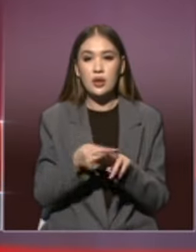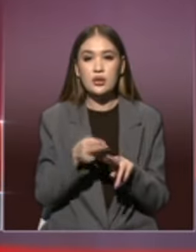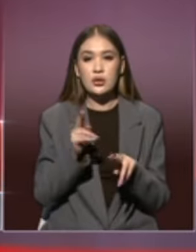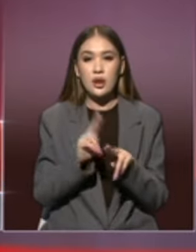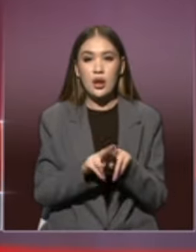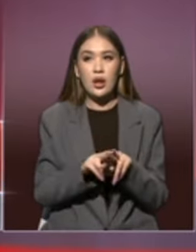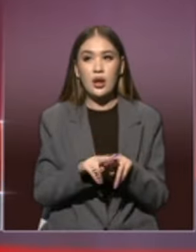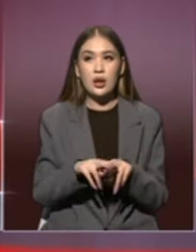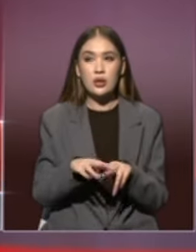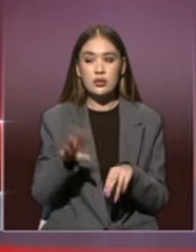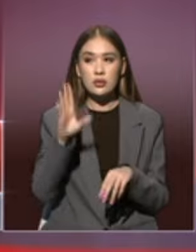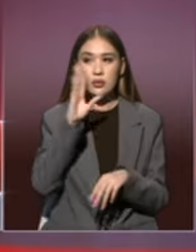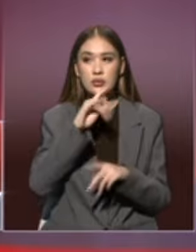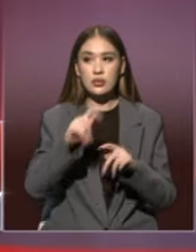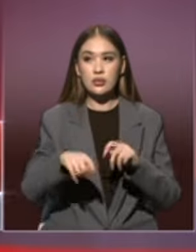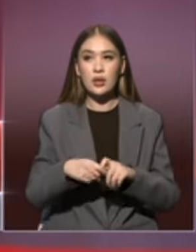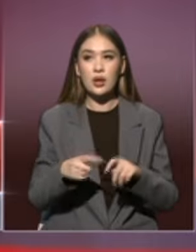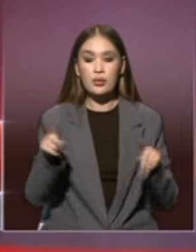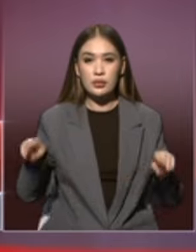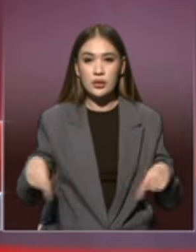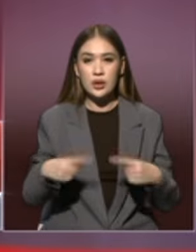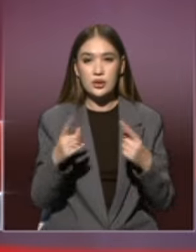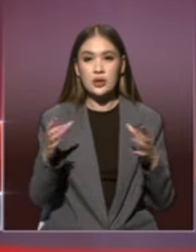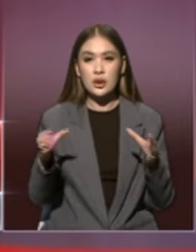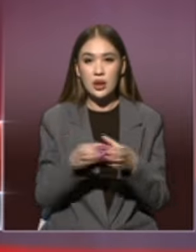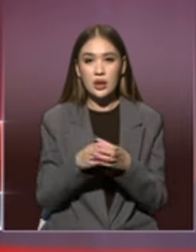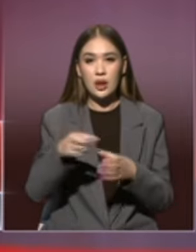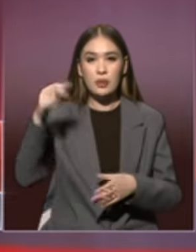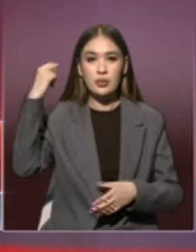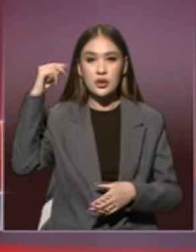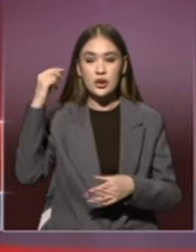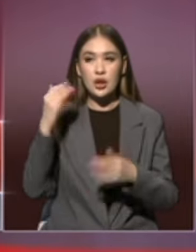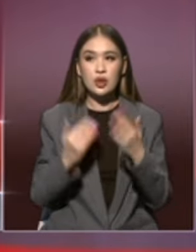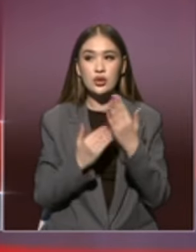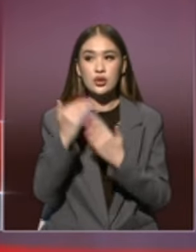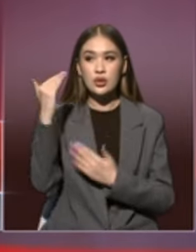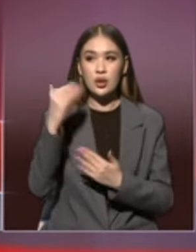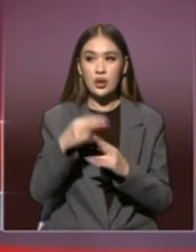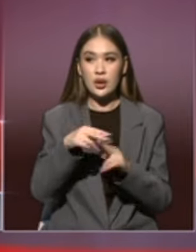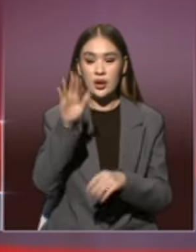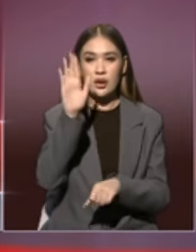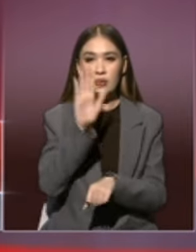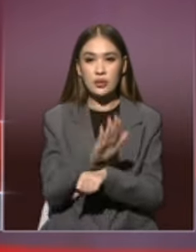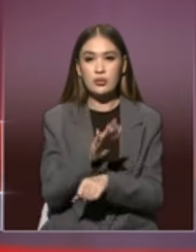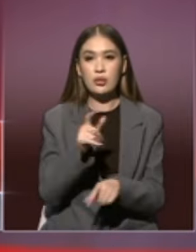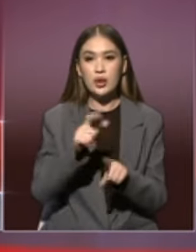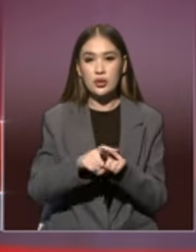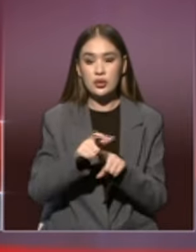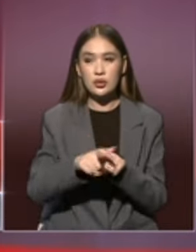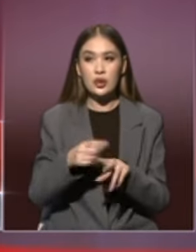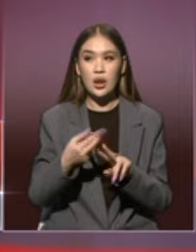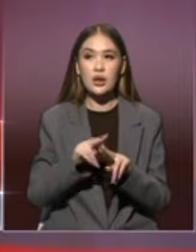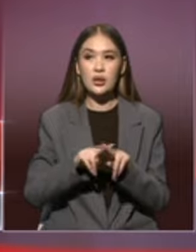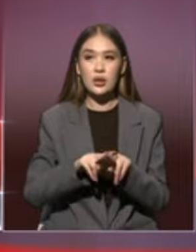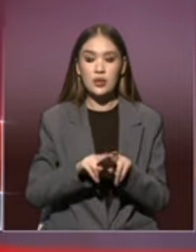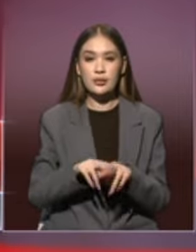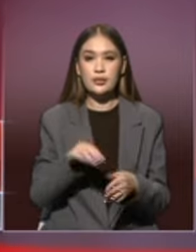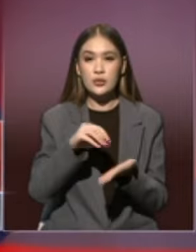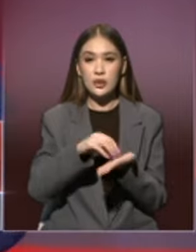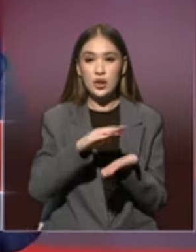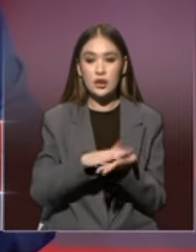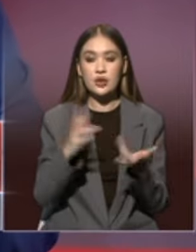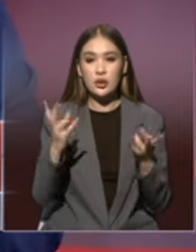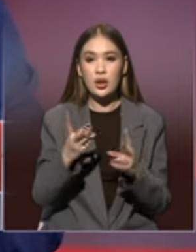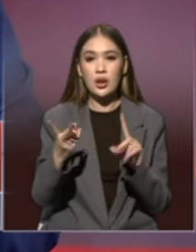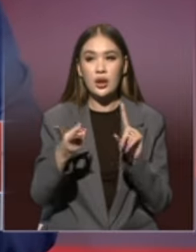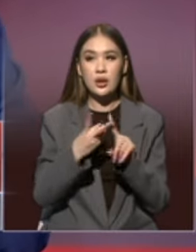мәселе. Меніңше бізде біріктіретін президенттің жарлықтан жоғары осы тапсырма сөзі. Меніңше солай жасау керек. Екінші